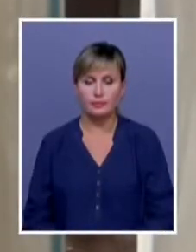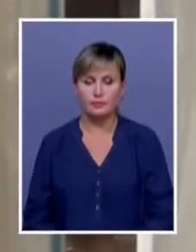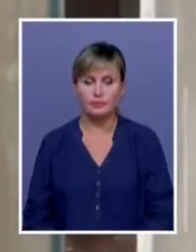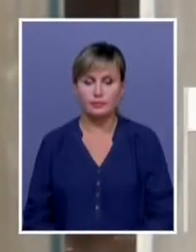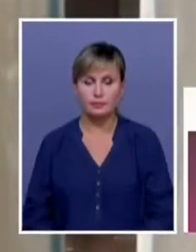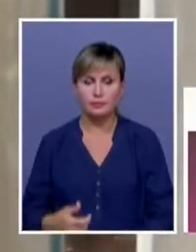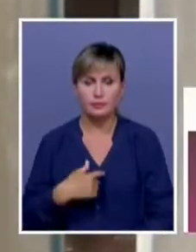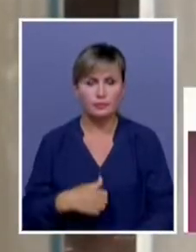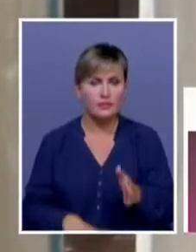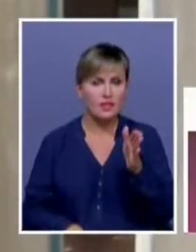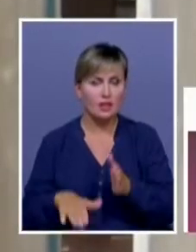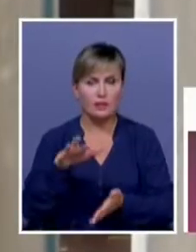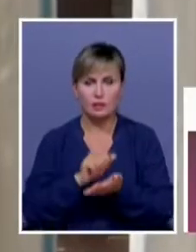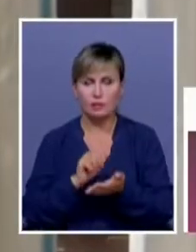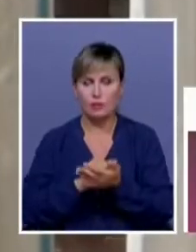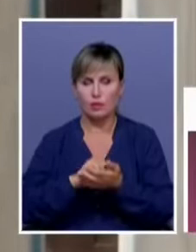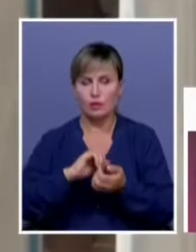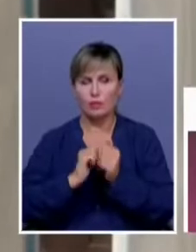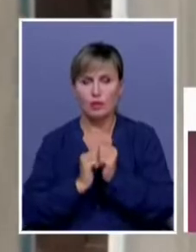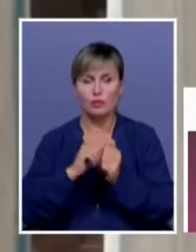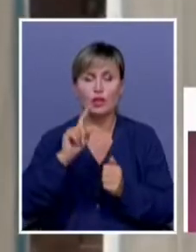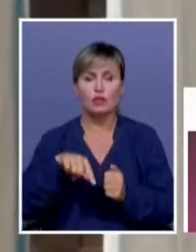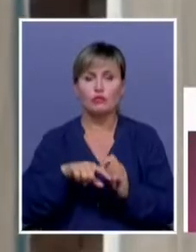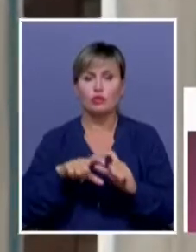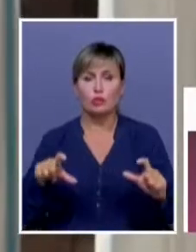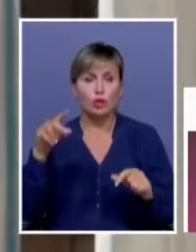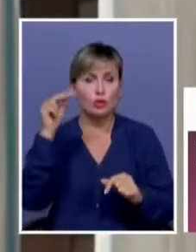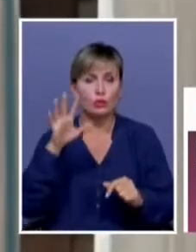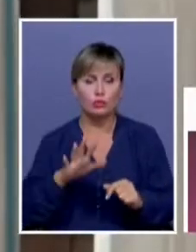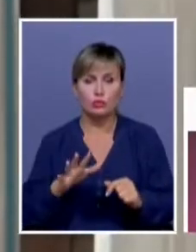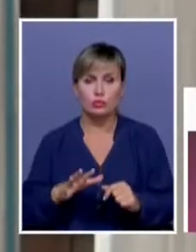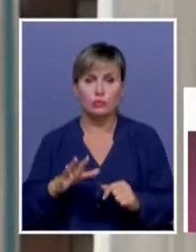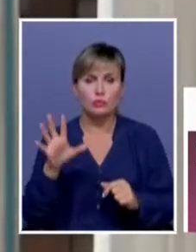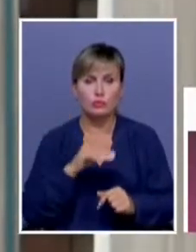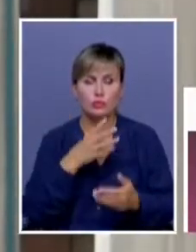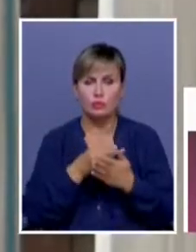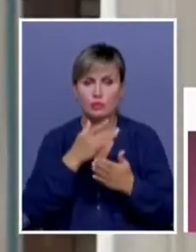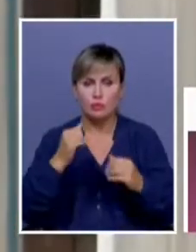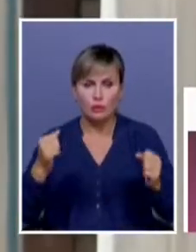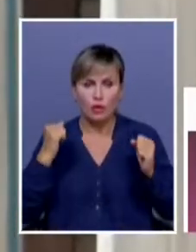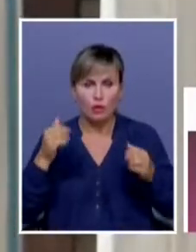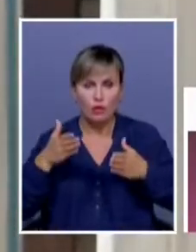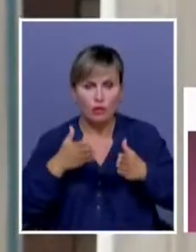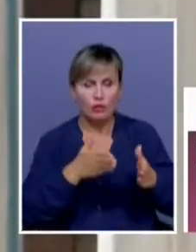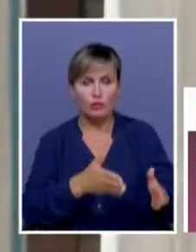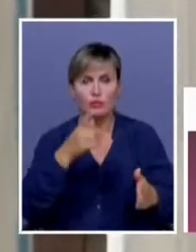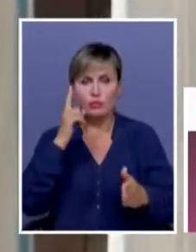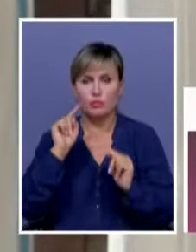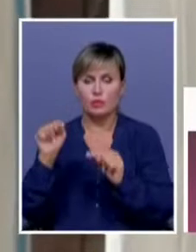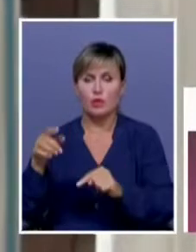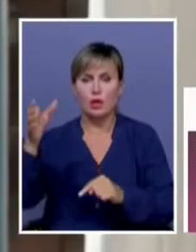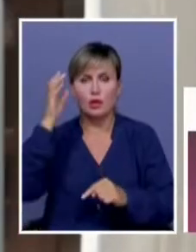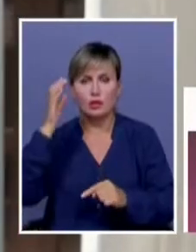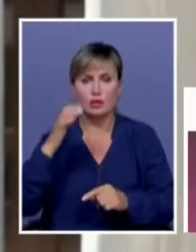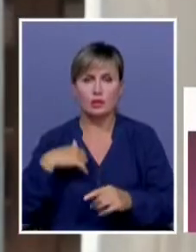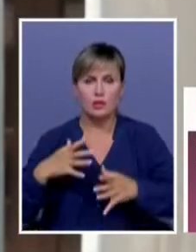Я с самого детства занимаюсь борьбой. Даже в школе особо не учился, посвящал все свое время спорту. Думал поступить в академию,